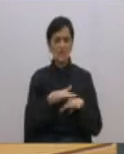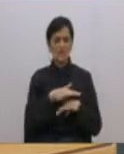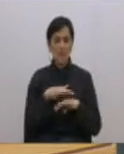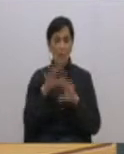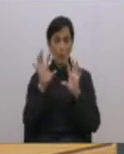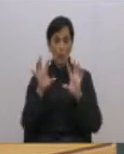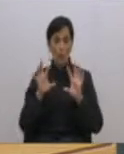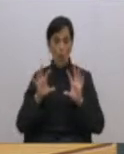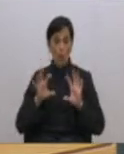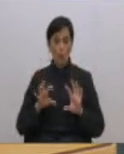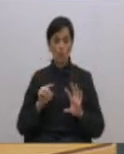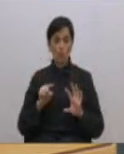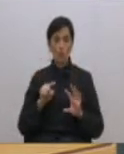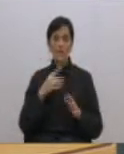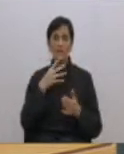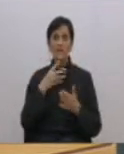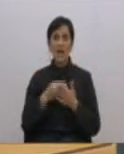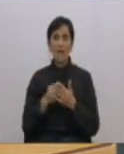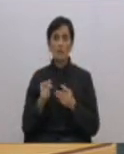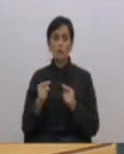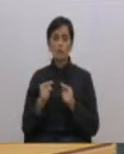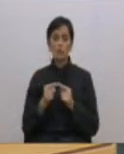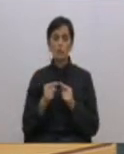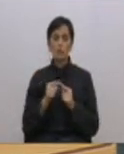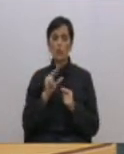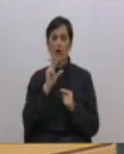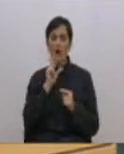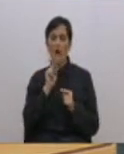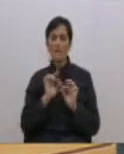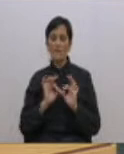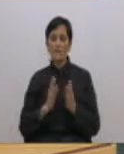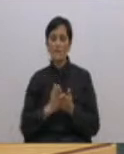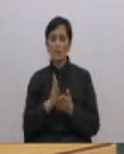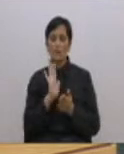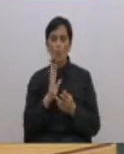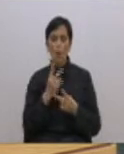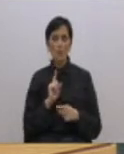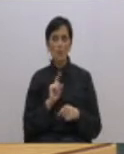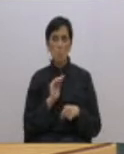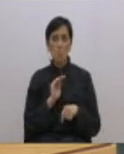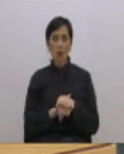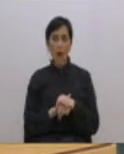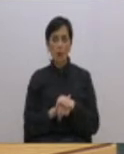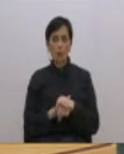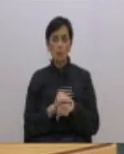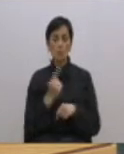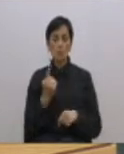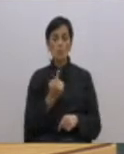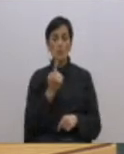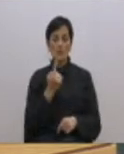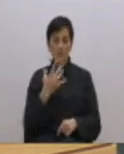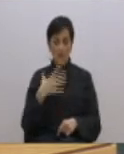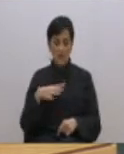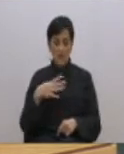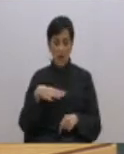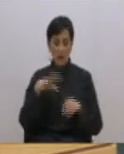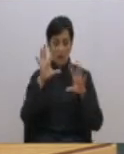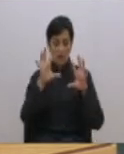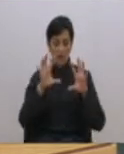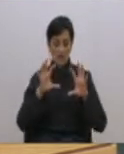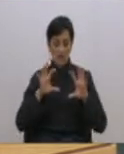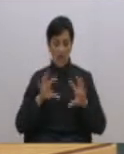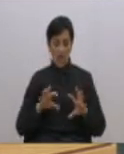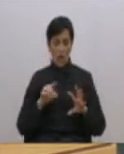კოდექსი თავისი კუთხით აქცენტს აკეთებს არამხოლოდ მშავდებულებზე, არამედ პირველად ქართულ საკანონმდებლო